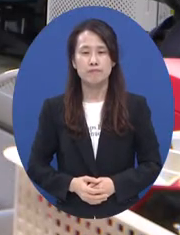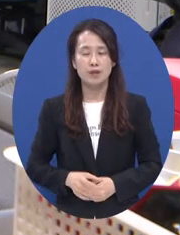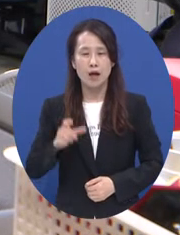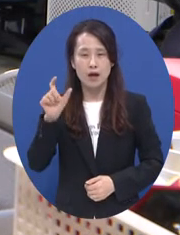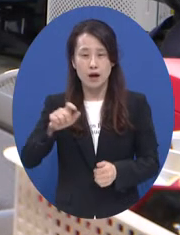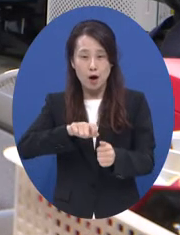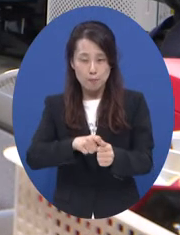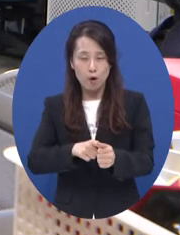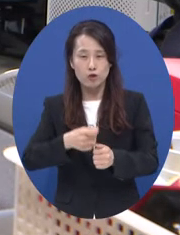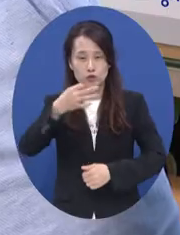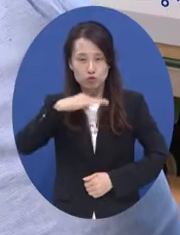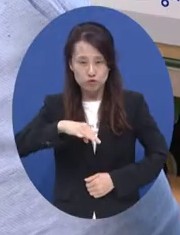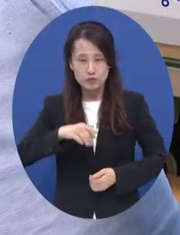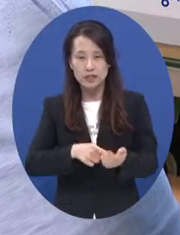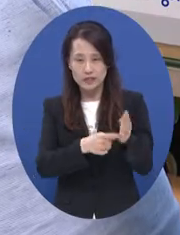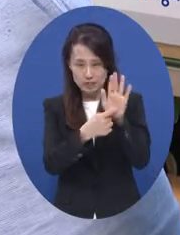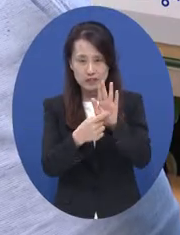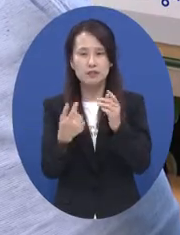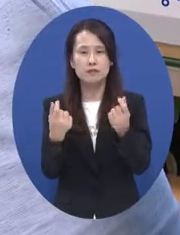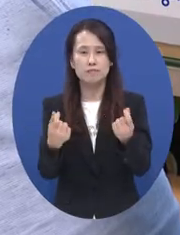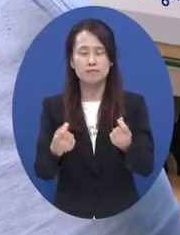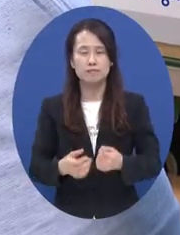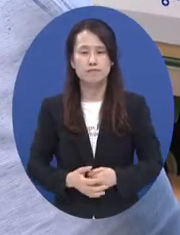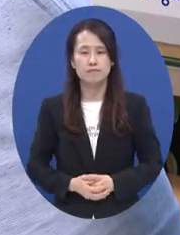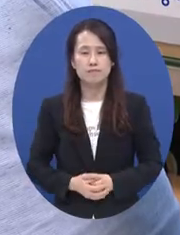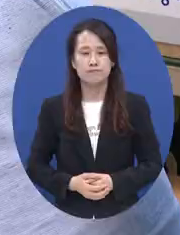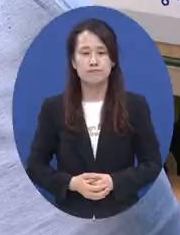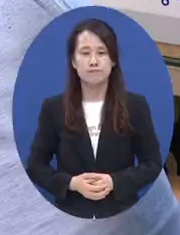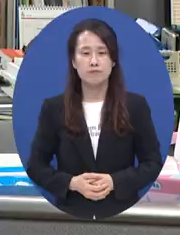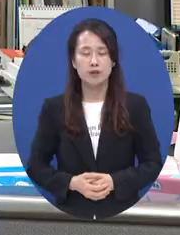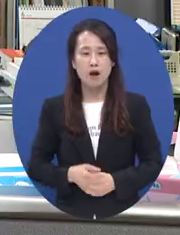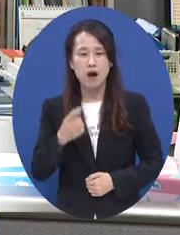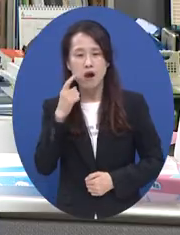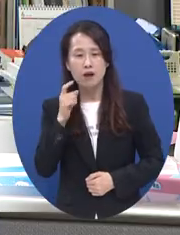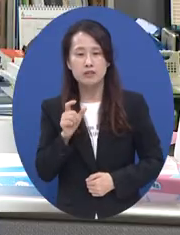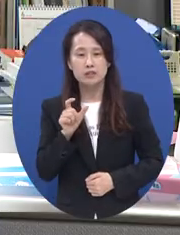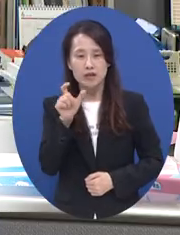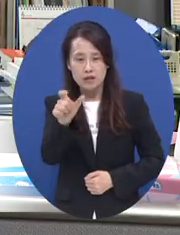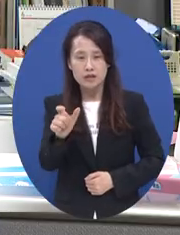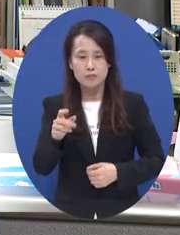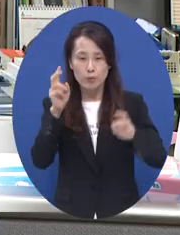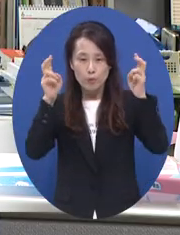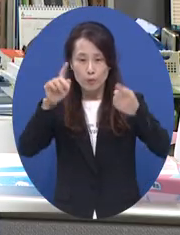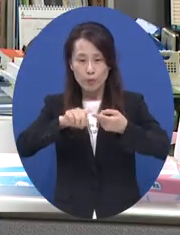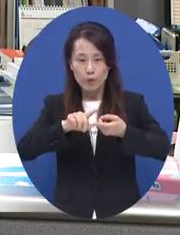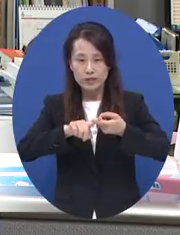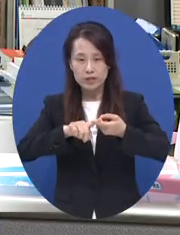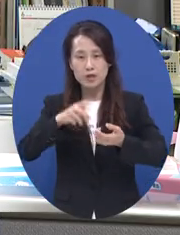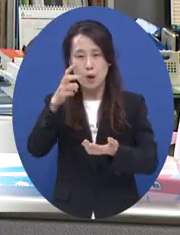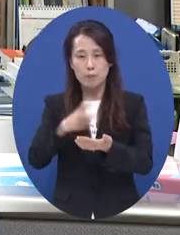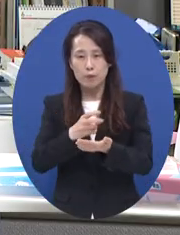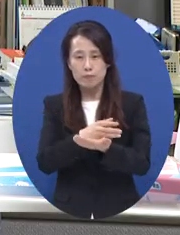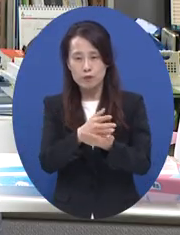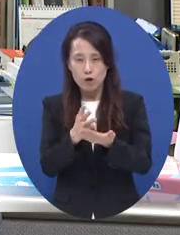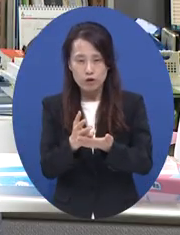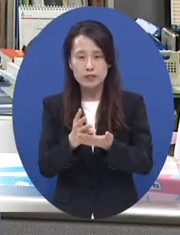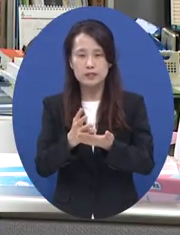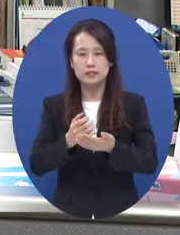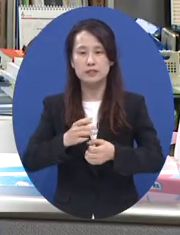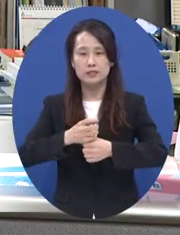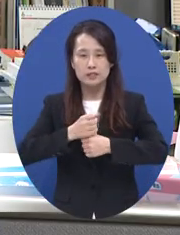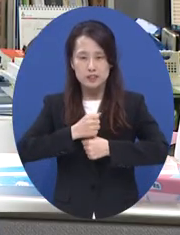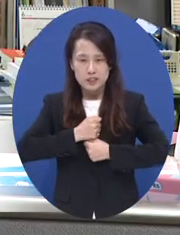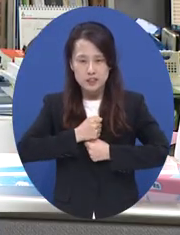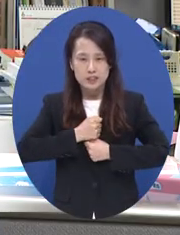강력한 제제 효과가 나타난 것으로 보고 있습니다 허위매물을 개재 한 업소에 대해서는 공인 중개 에서 뽑 에